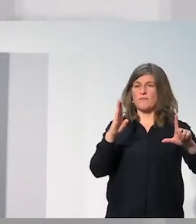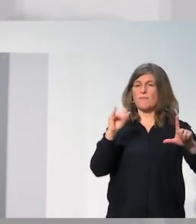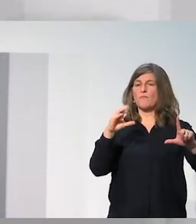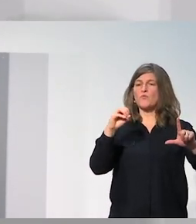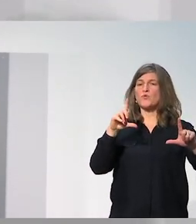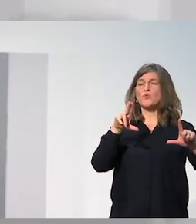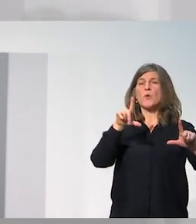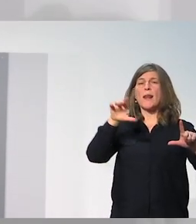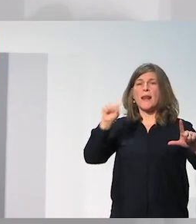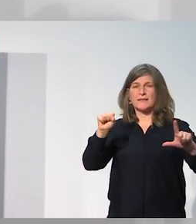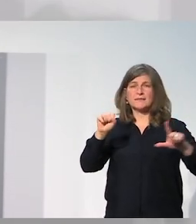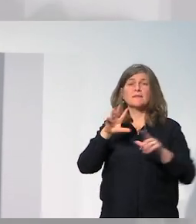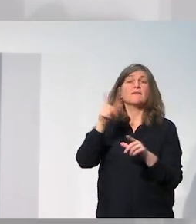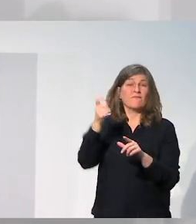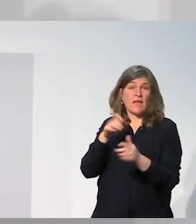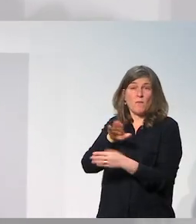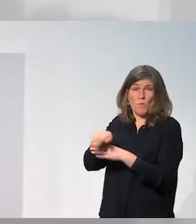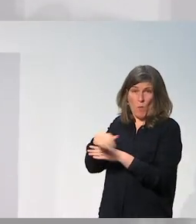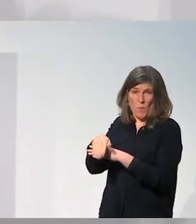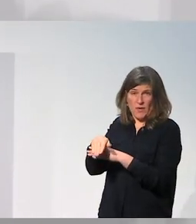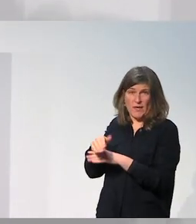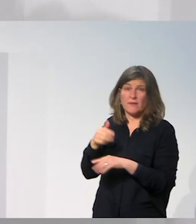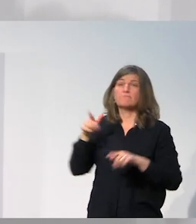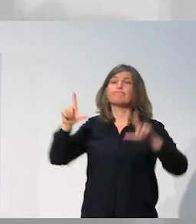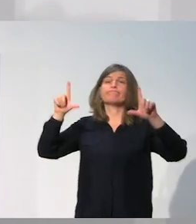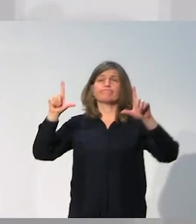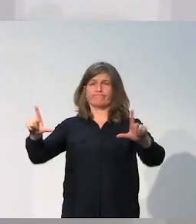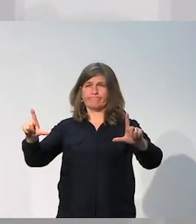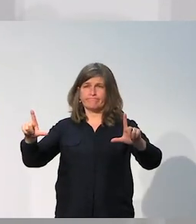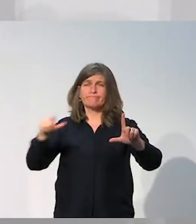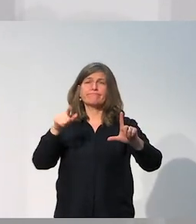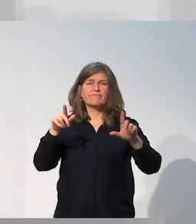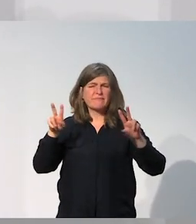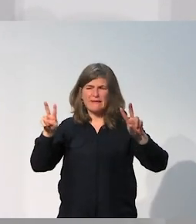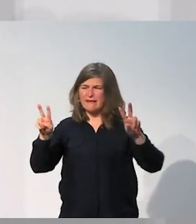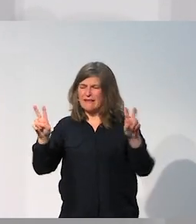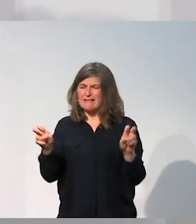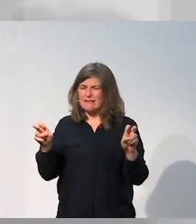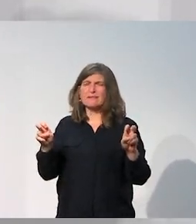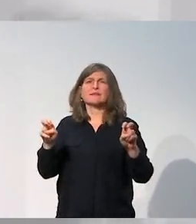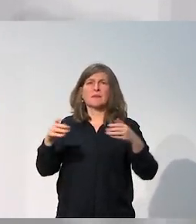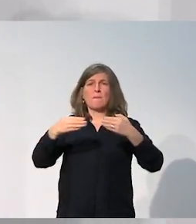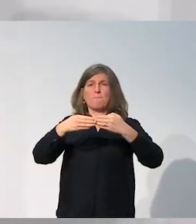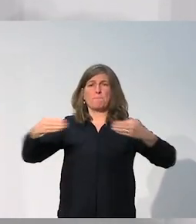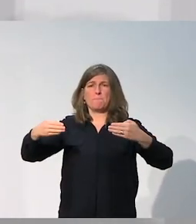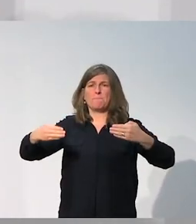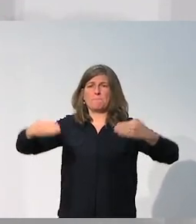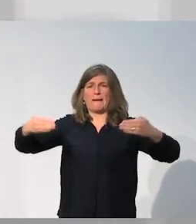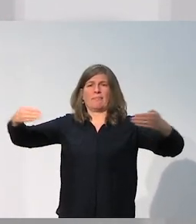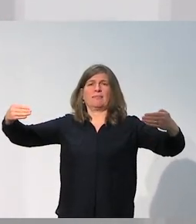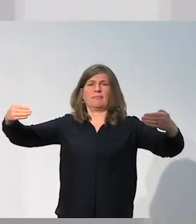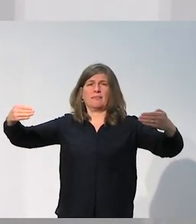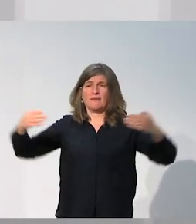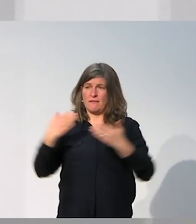Montpellier, qui s'intitule « Les barricades mystérieuses ». C'est le titre d'une pièce musicale merveilleuse de François Couperin. Et ce tableau, par exemple, vous voyez,